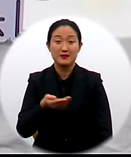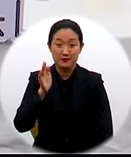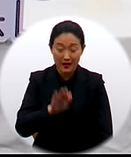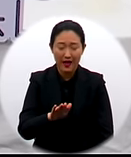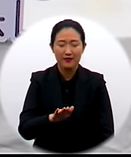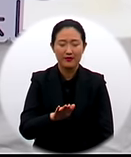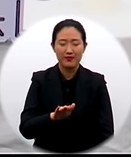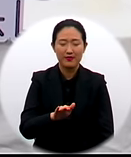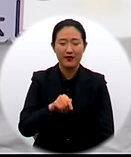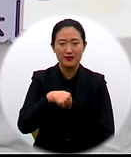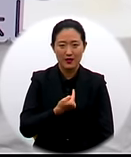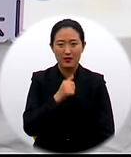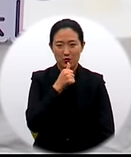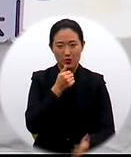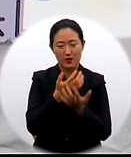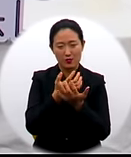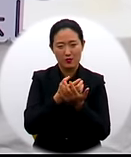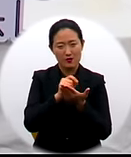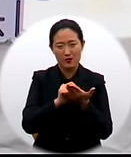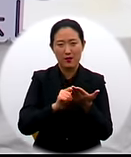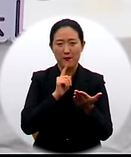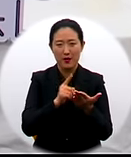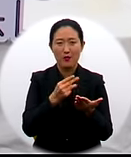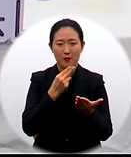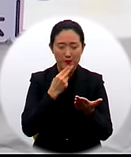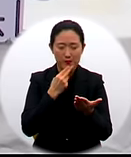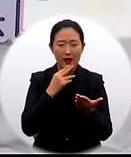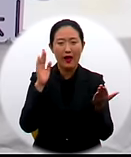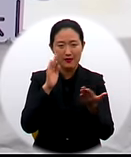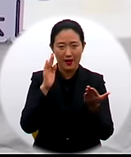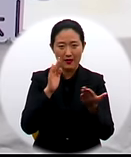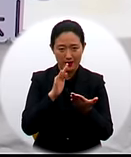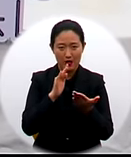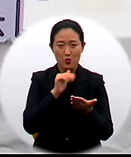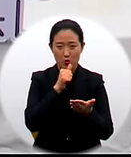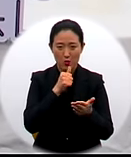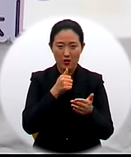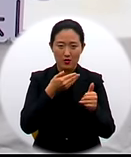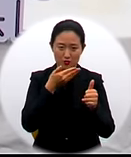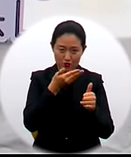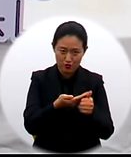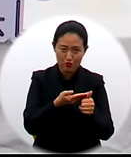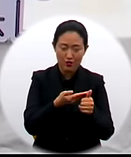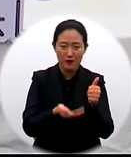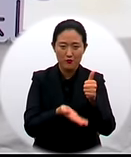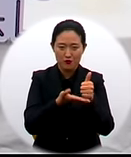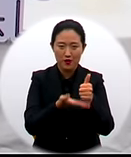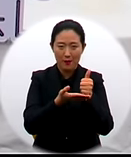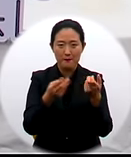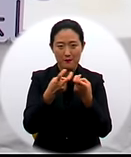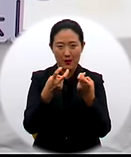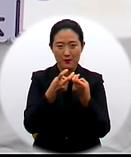생각하는 경우는 뭐냐면 이렇다 할 경험이 머릿속에 떠오르지 않기 때문이거든요. 그래서 이제 그런 친구들한테 자소서 소재 발굴을 위해서